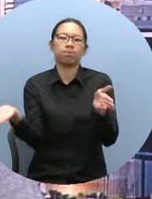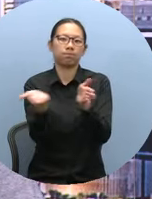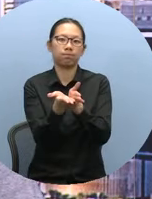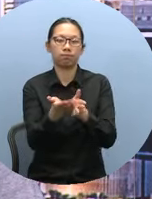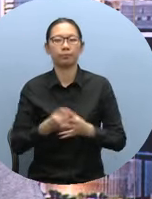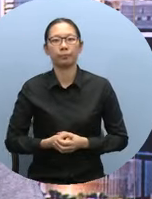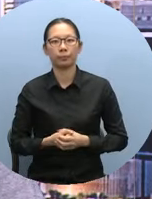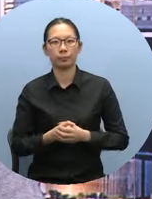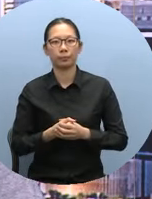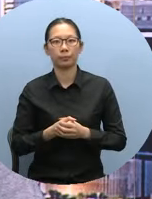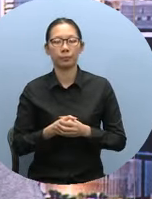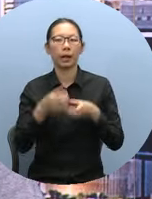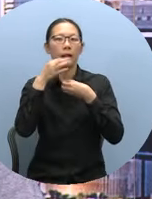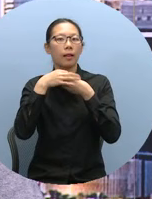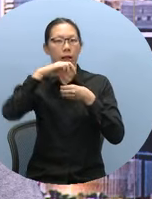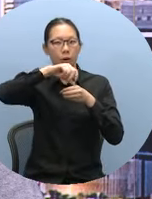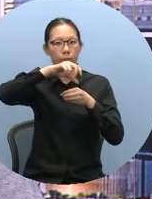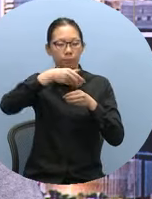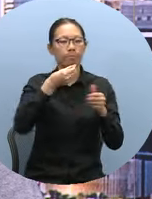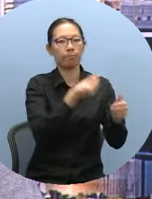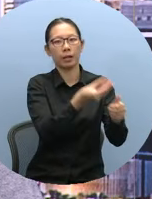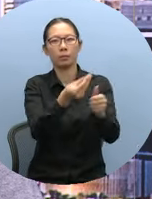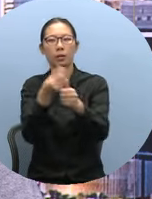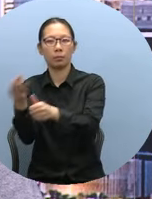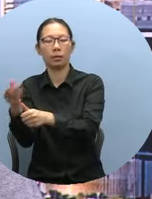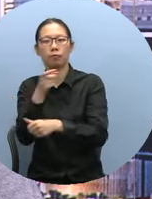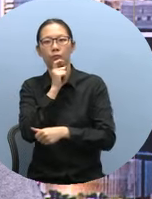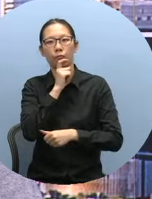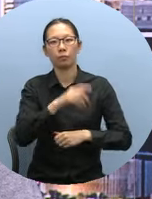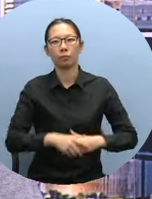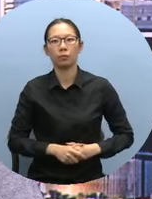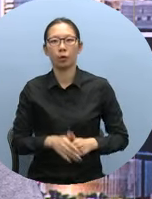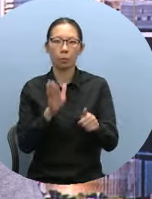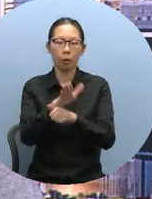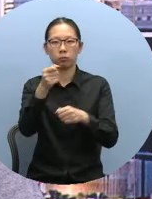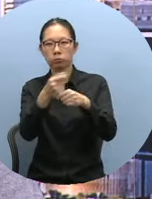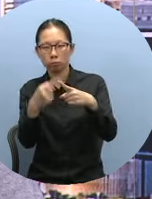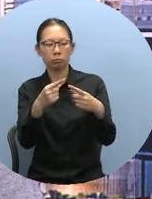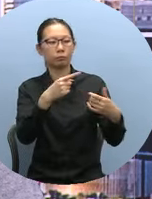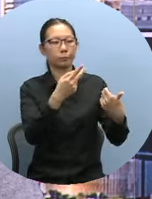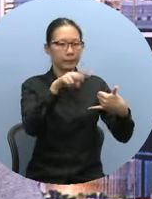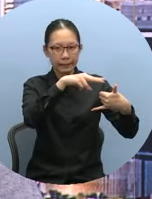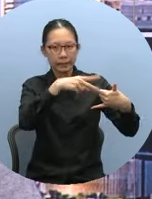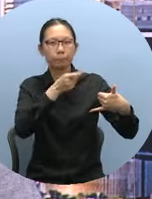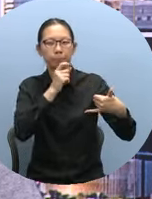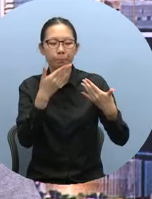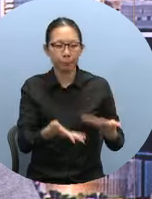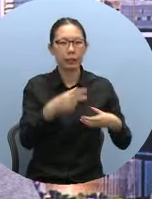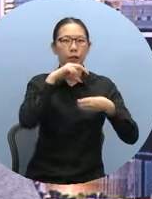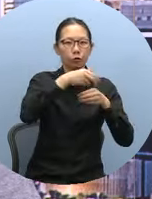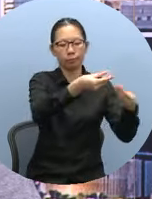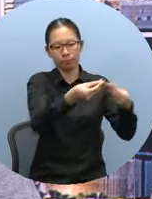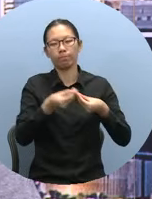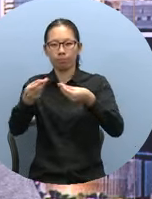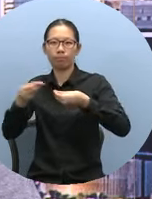就派咗樽就同嗰啲員工就測試啦，咁陸續咧都收緊啲